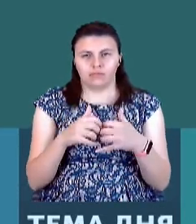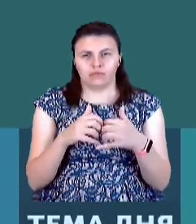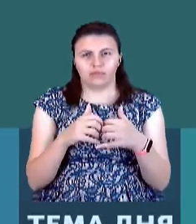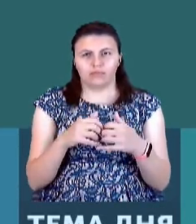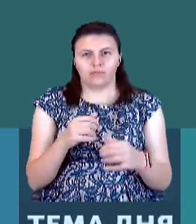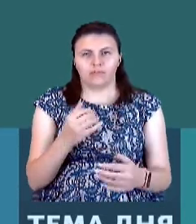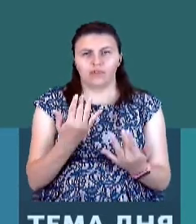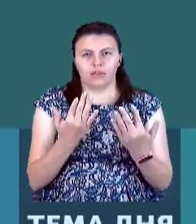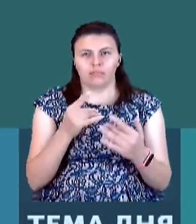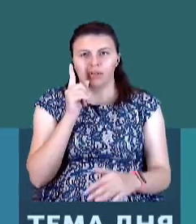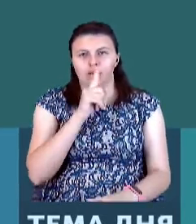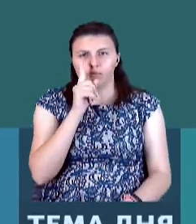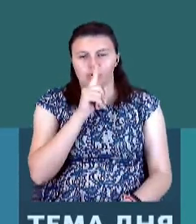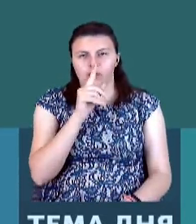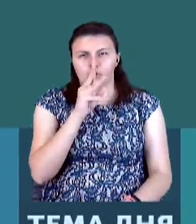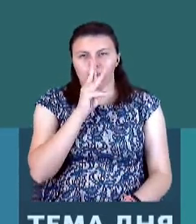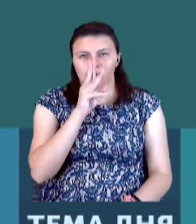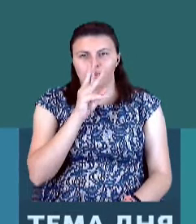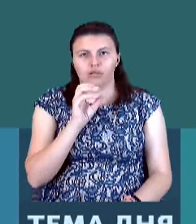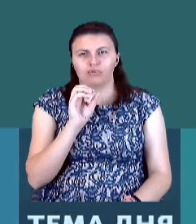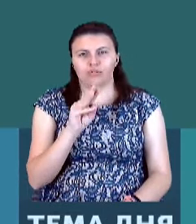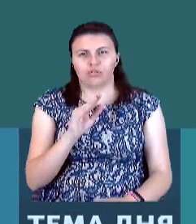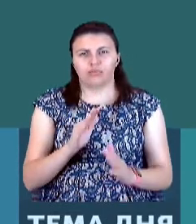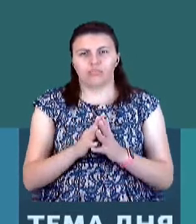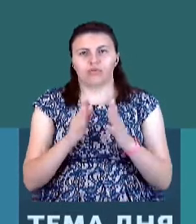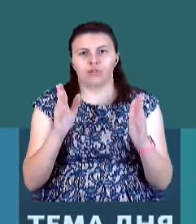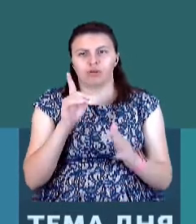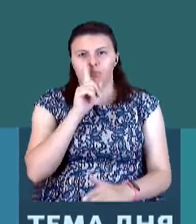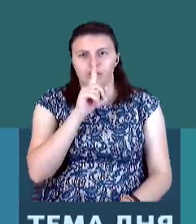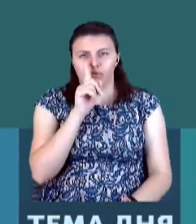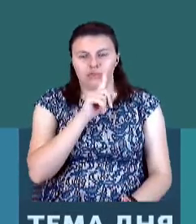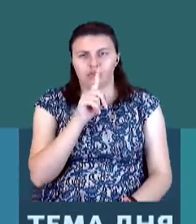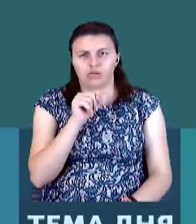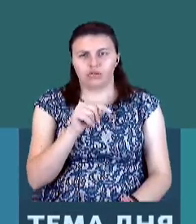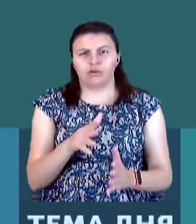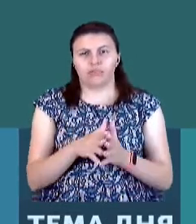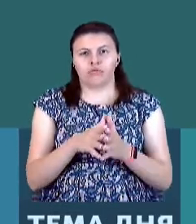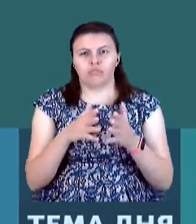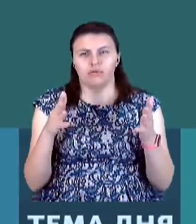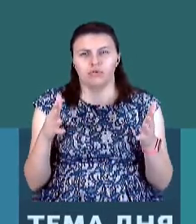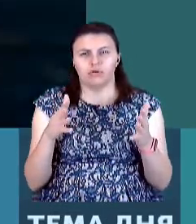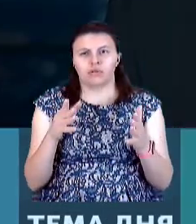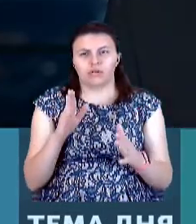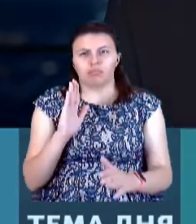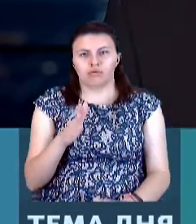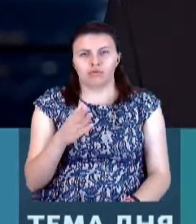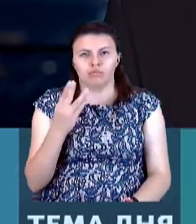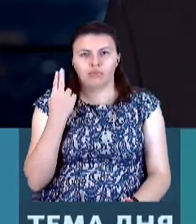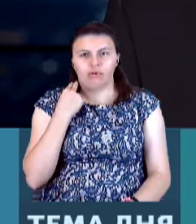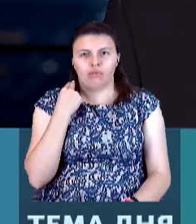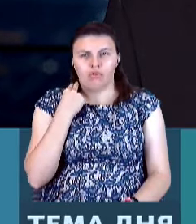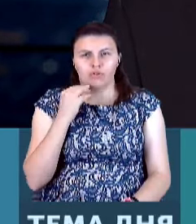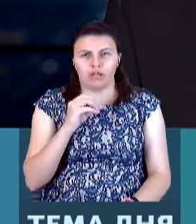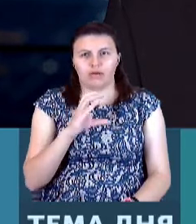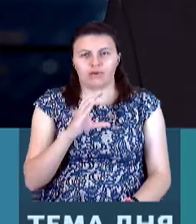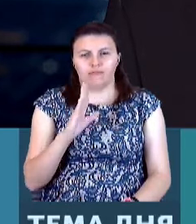заробітних плат. І чим більша ця мінімалка, тим, відповідно, більша частина високих зарплат буде охоплюватися ЄСВ. Крім